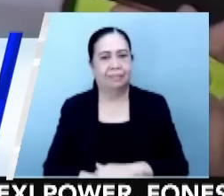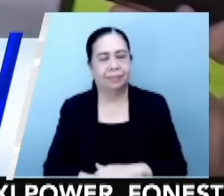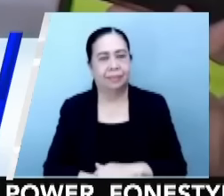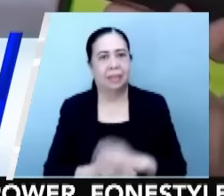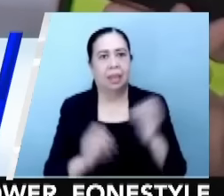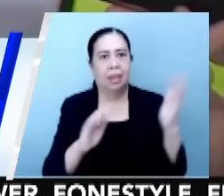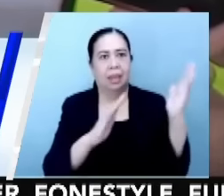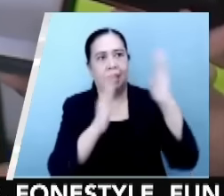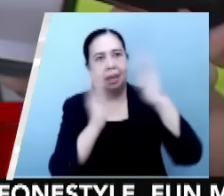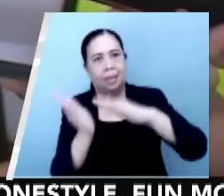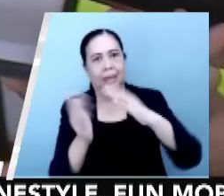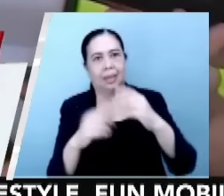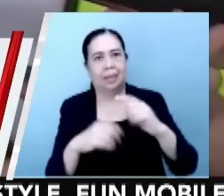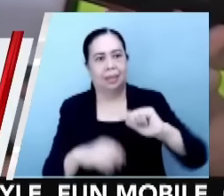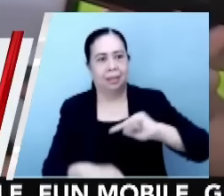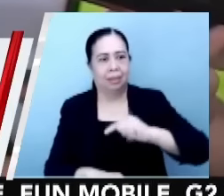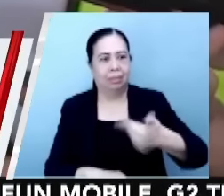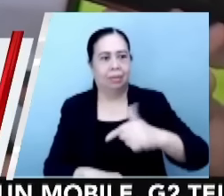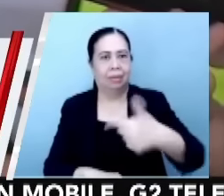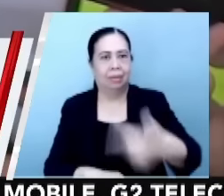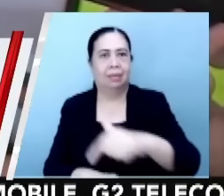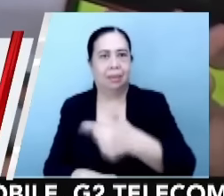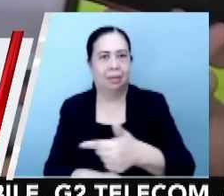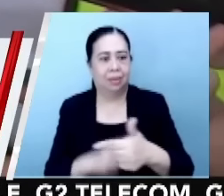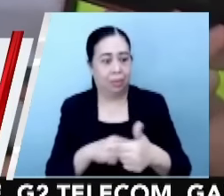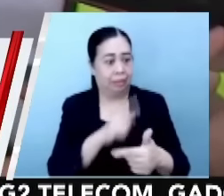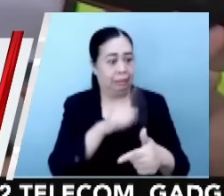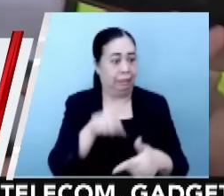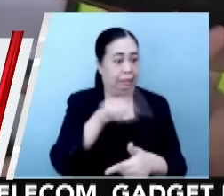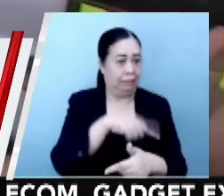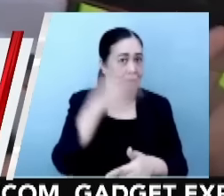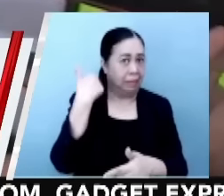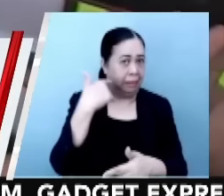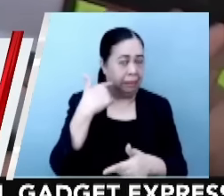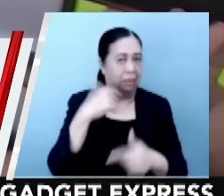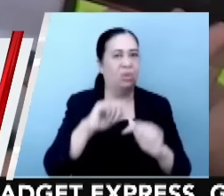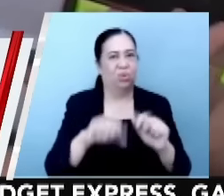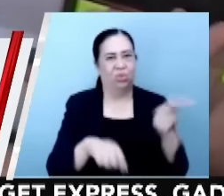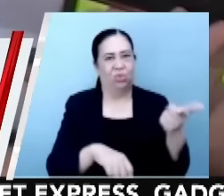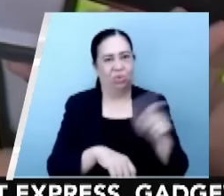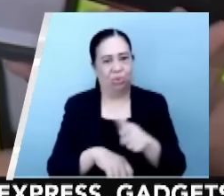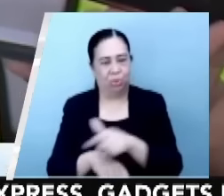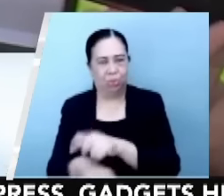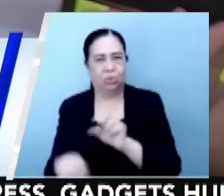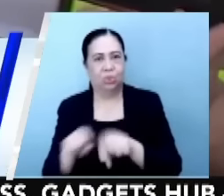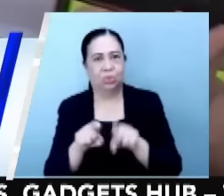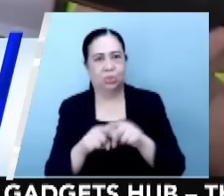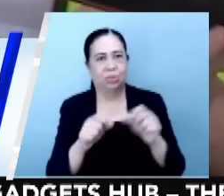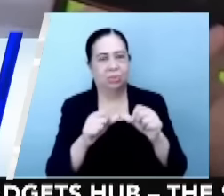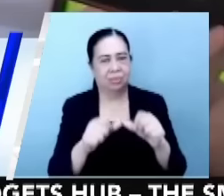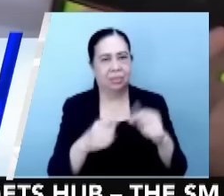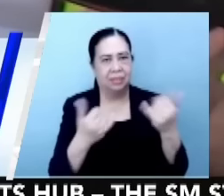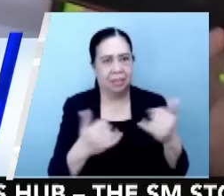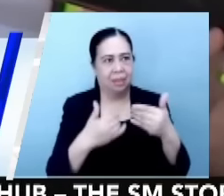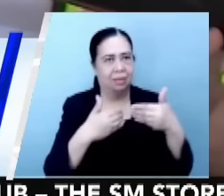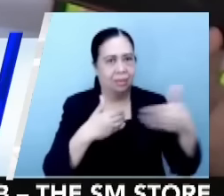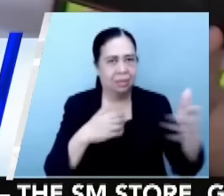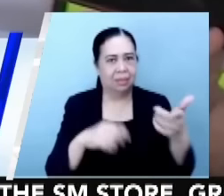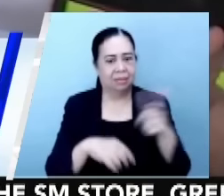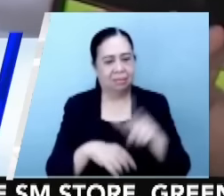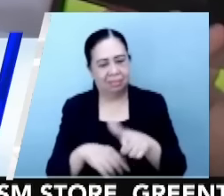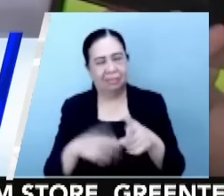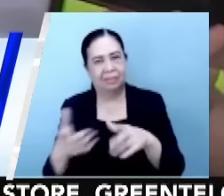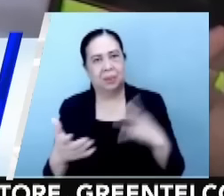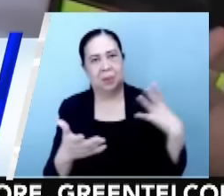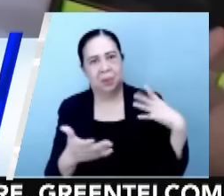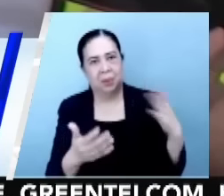mga biyahe na hindi natuloy dati. Yun naman po yung biyahe na itutuloy ngayong umaga at hanggang